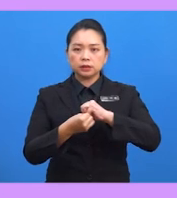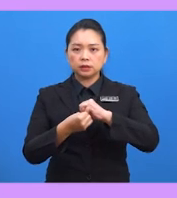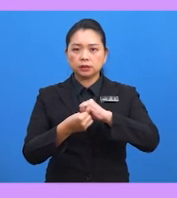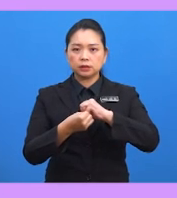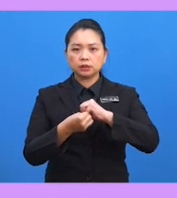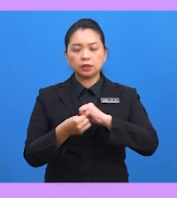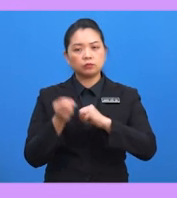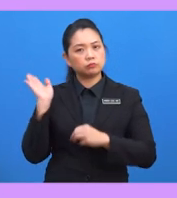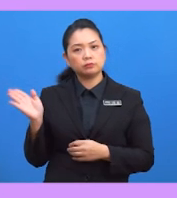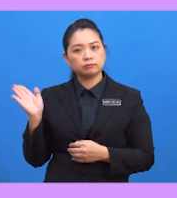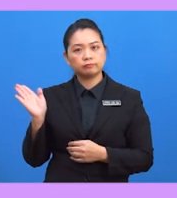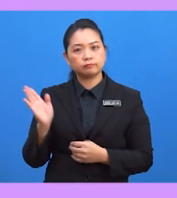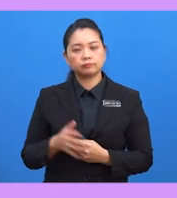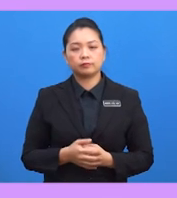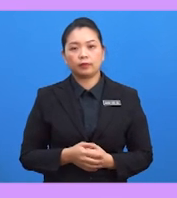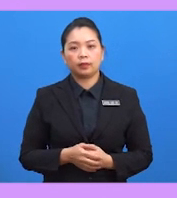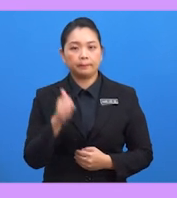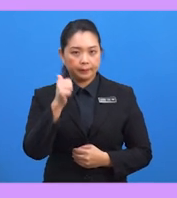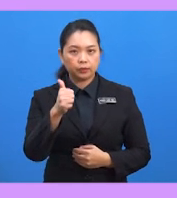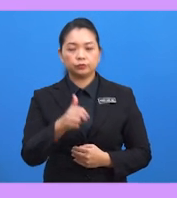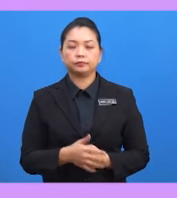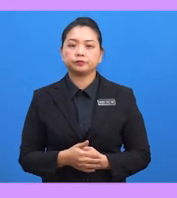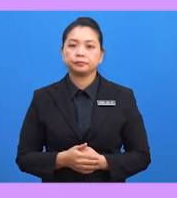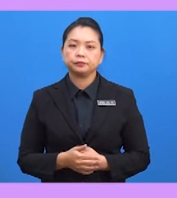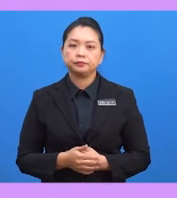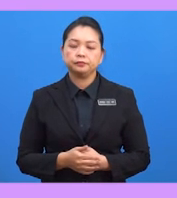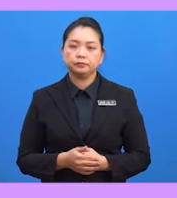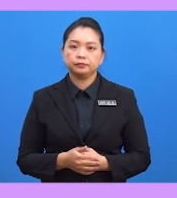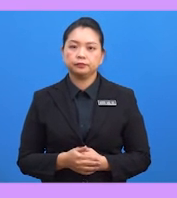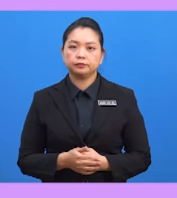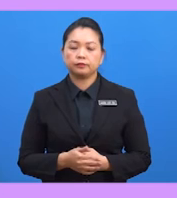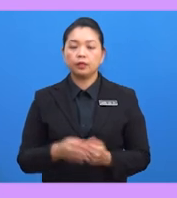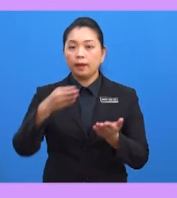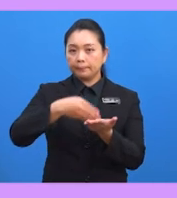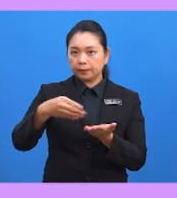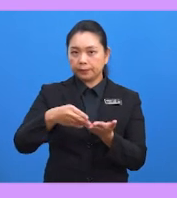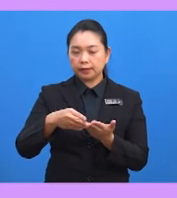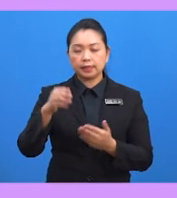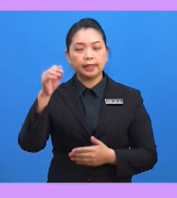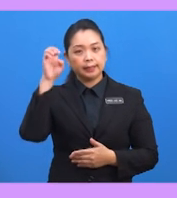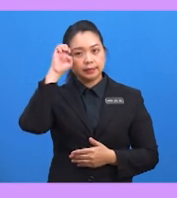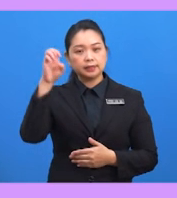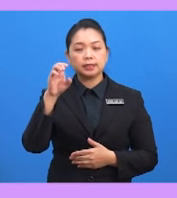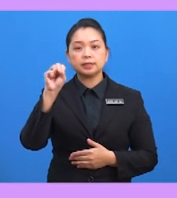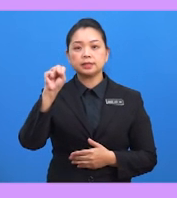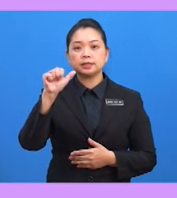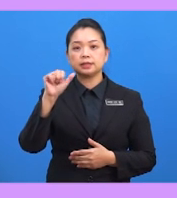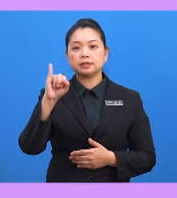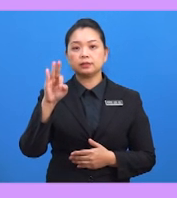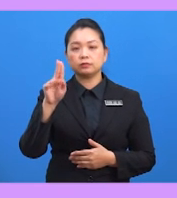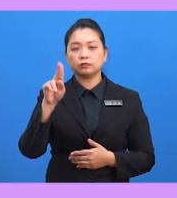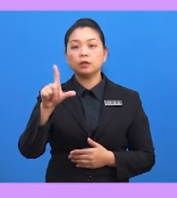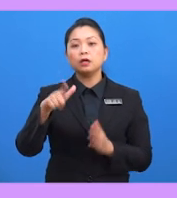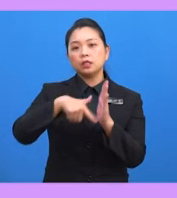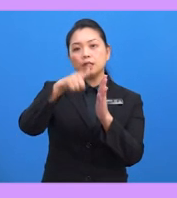Encik Saiful? Bagus, tepat sekali jawapan anda. Perbelanjaan Encik Saiful melebihi pendapatan boleh